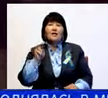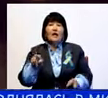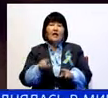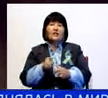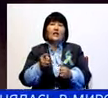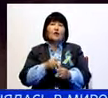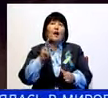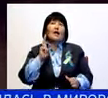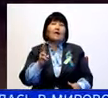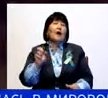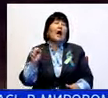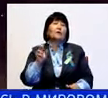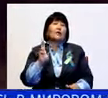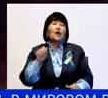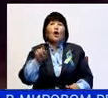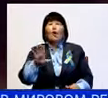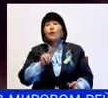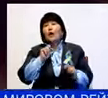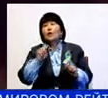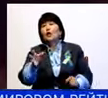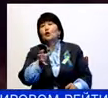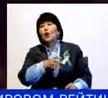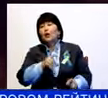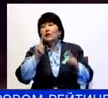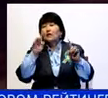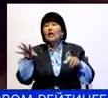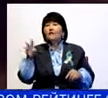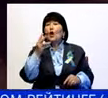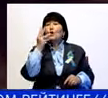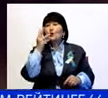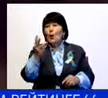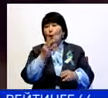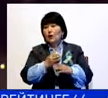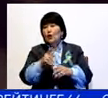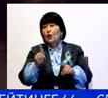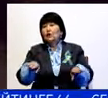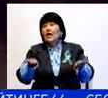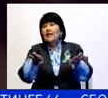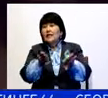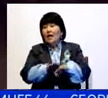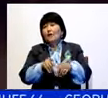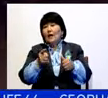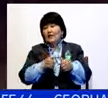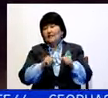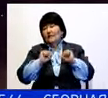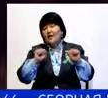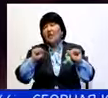имя Какима Абдыкадырова. Он был награжден орденом славы всех трех степеней, что равнозначно званию